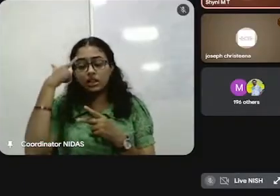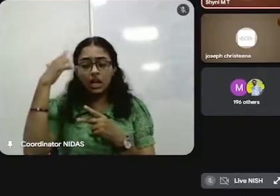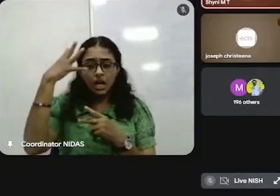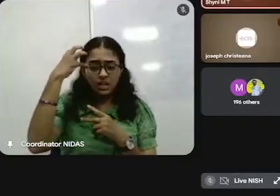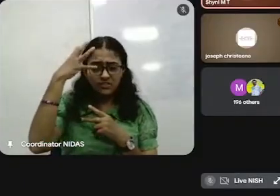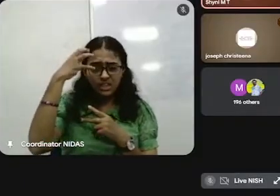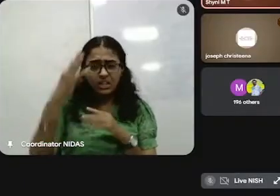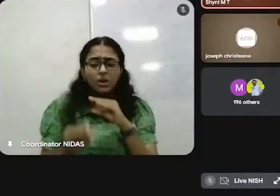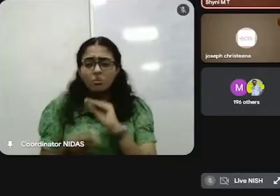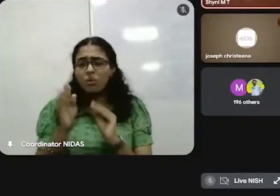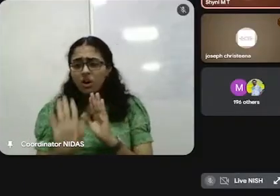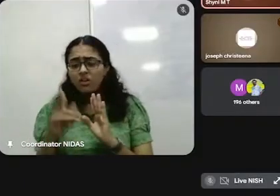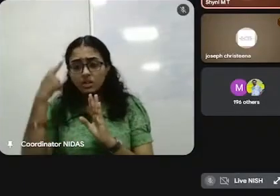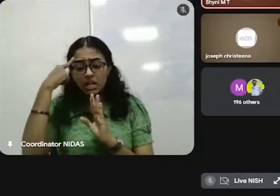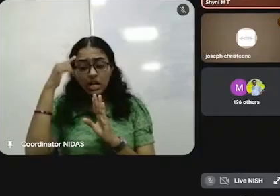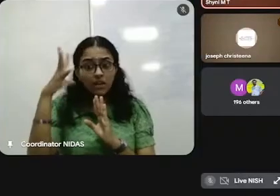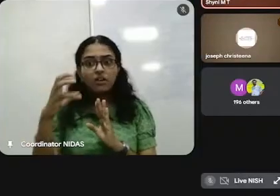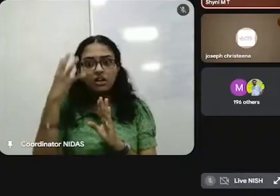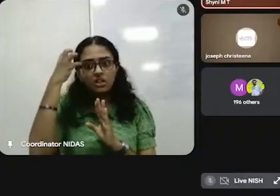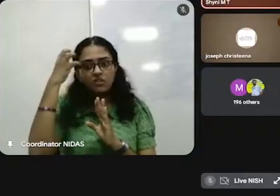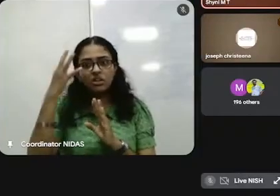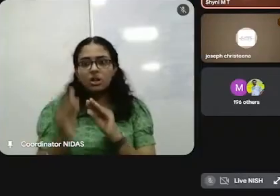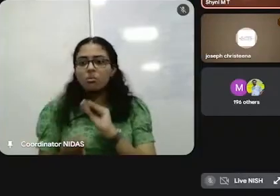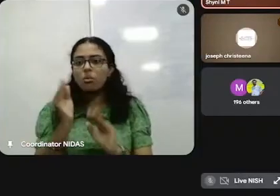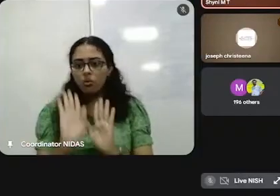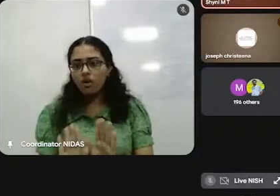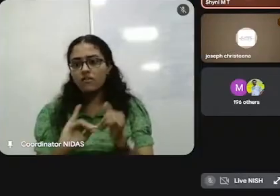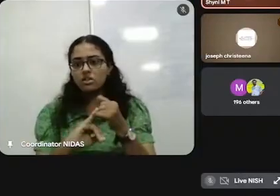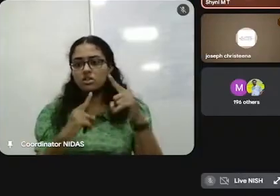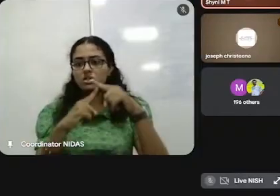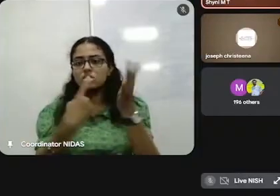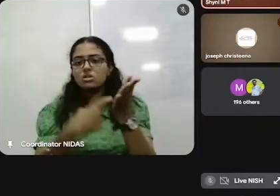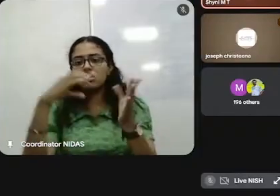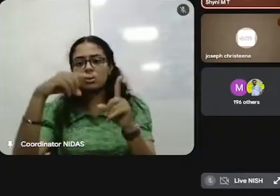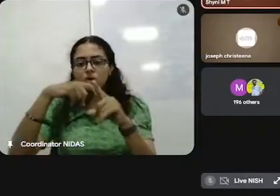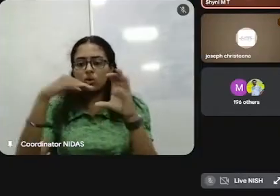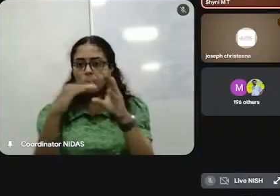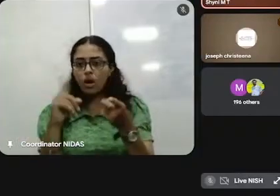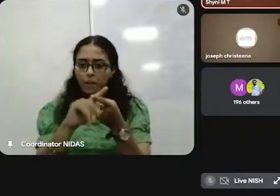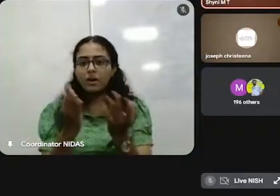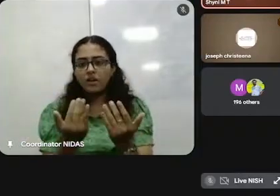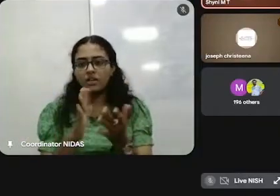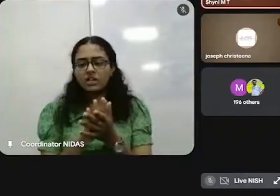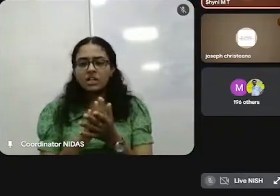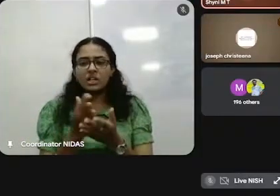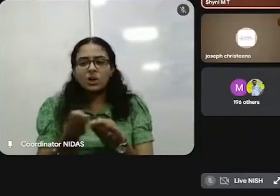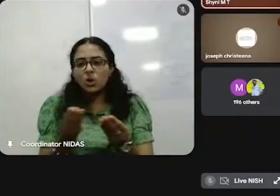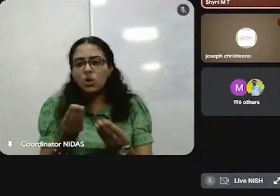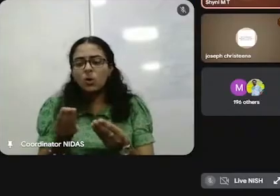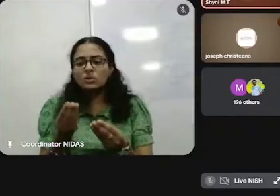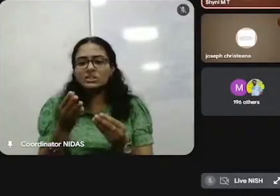തലവേദന ഒരു മെയിൻ സിംറ്റം ആയിട്ട് തന്നെ പറയുന്നുണ്ട് സ്ട്രോക്കിന്. പിന്നെ നമ്മൾ കൂടുതൽ നമ്മൾ കുറച്ച് പ്രിക്കോഷൻ